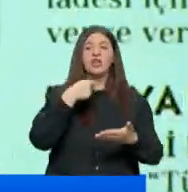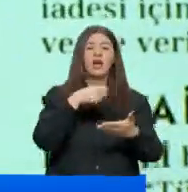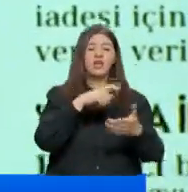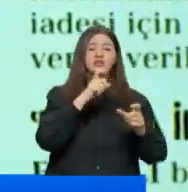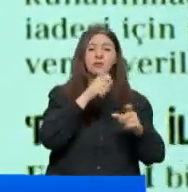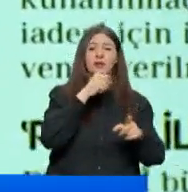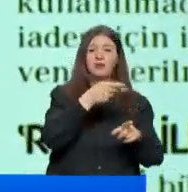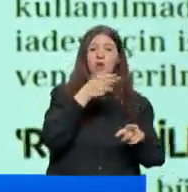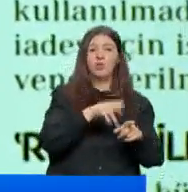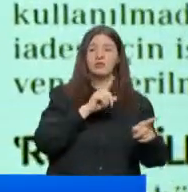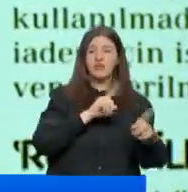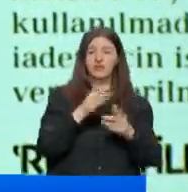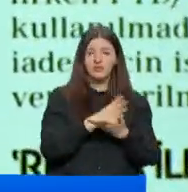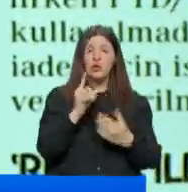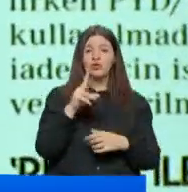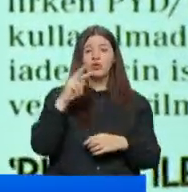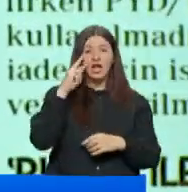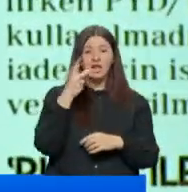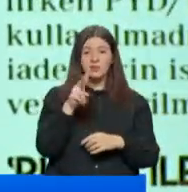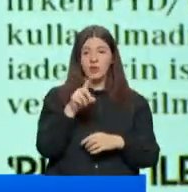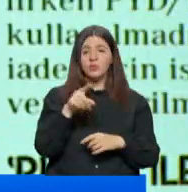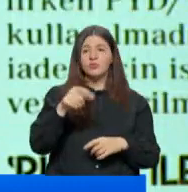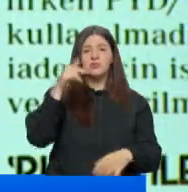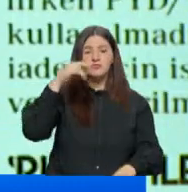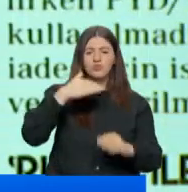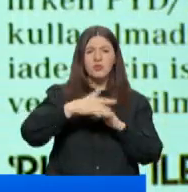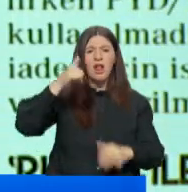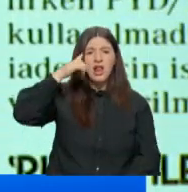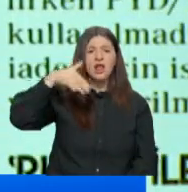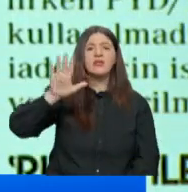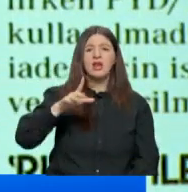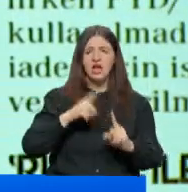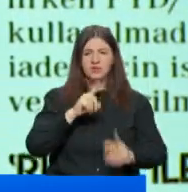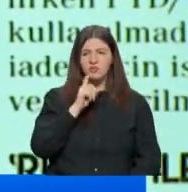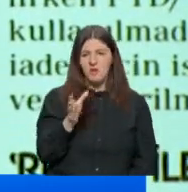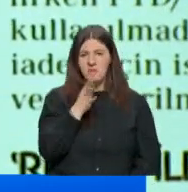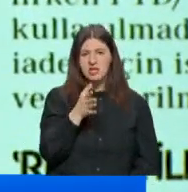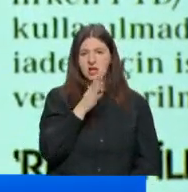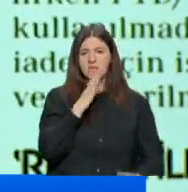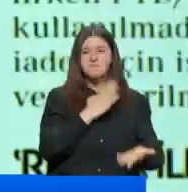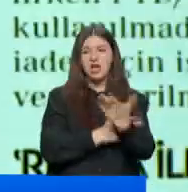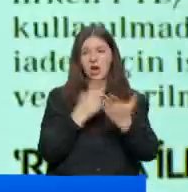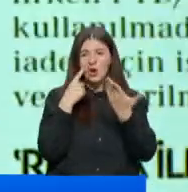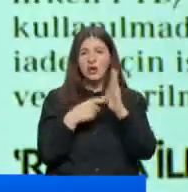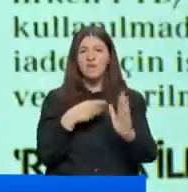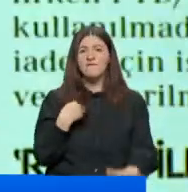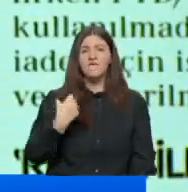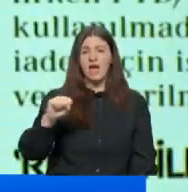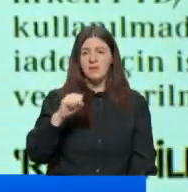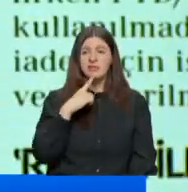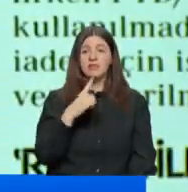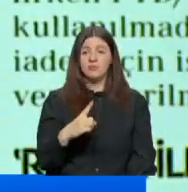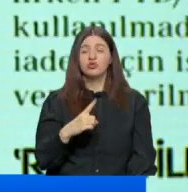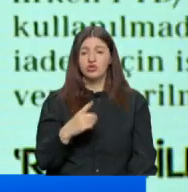sürerken 14 Aralık 2018'de bu millet enayi değil, hesap sormasını bilir, belgeleri gösteririz ama vermeyiz